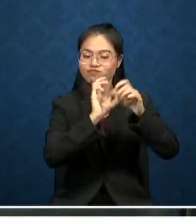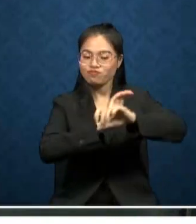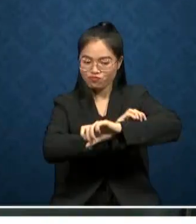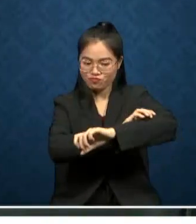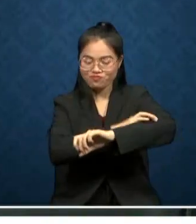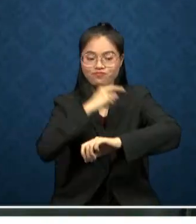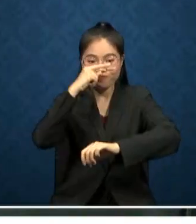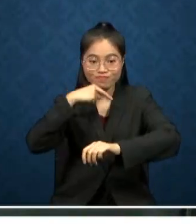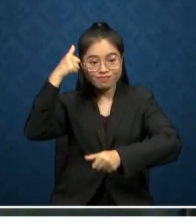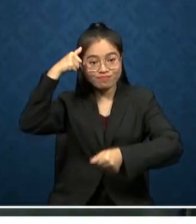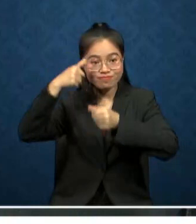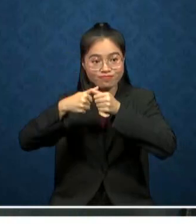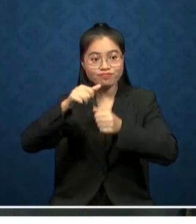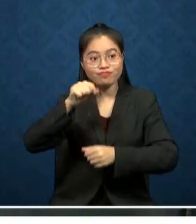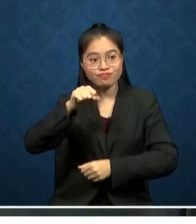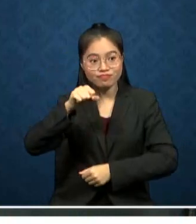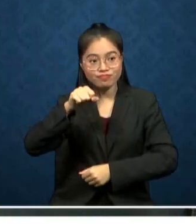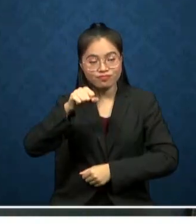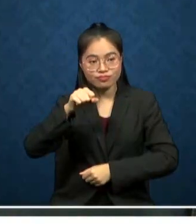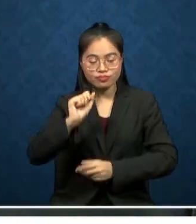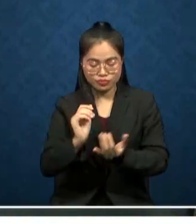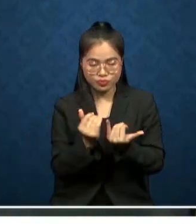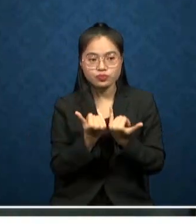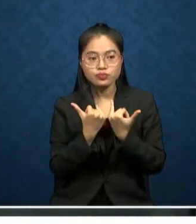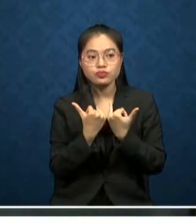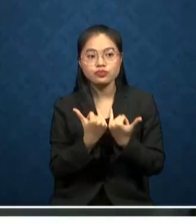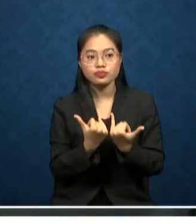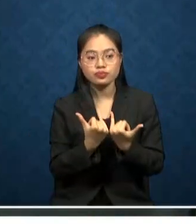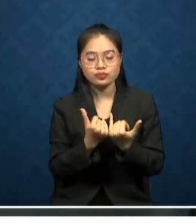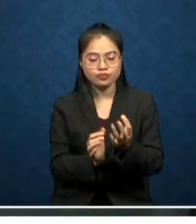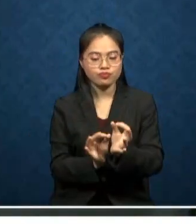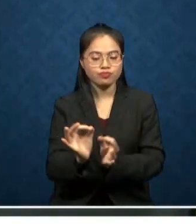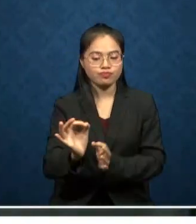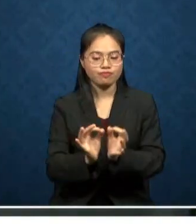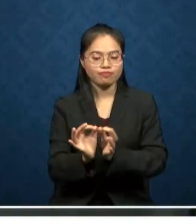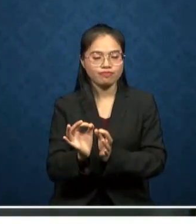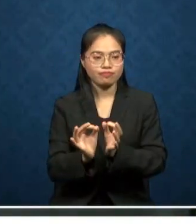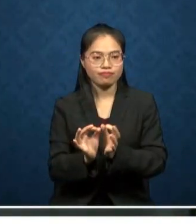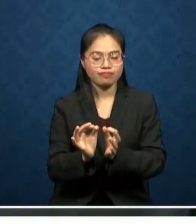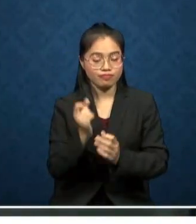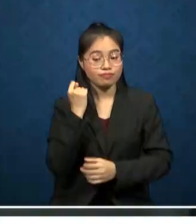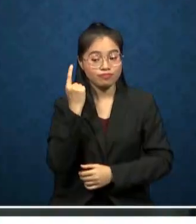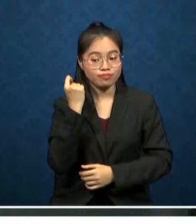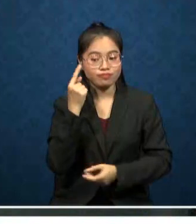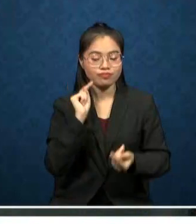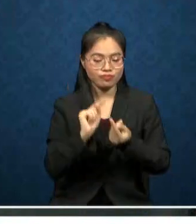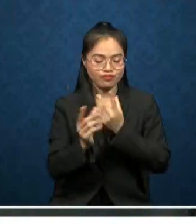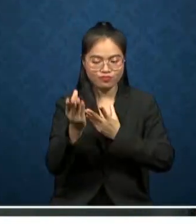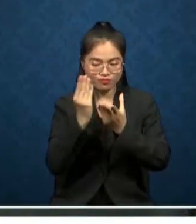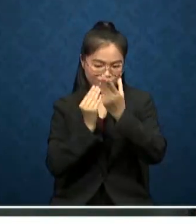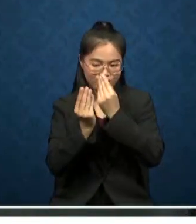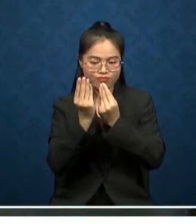ประชุมอาจจะใช้เวลาจำกัดไม่ได้ขยายเนื้อความในส่วนของที่เรา